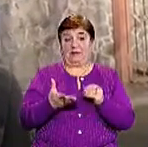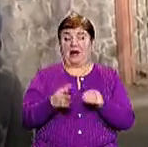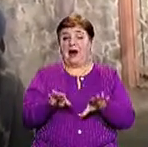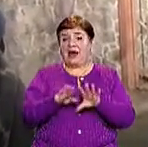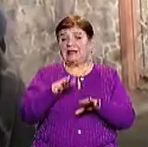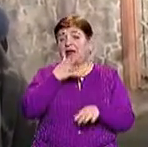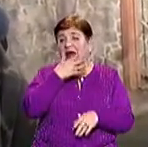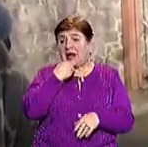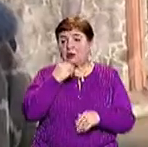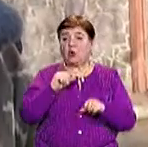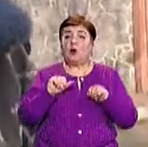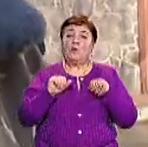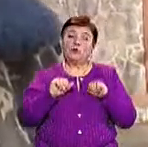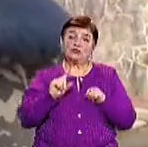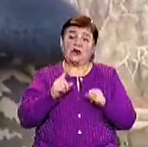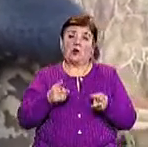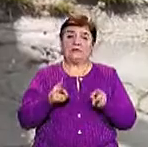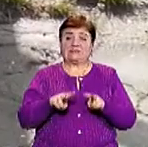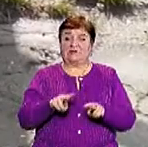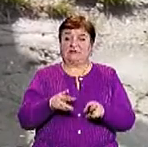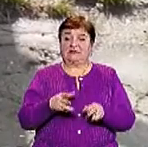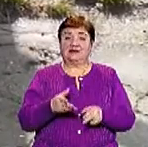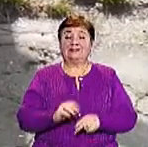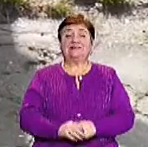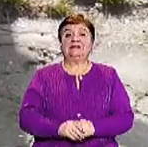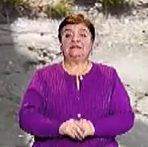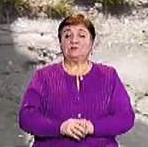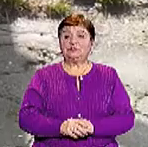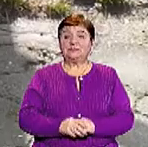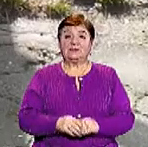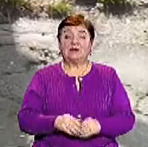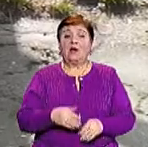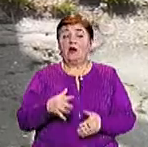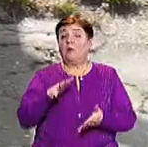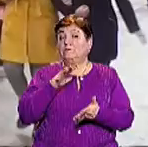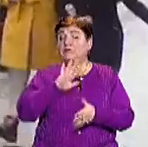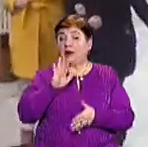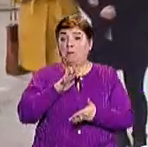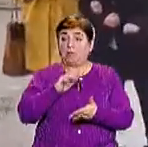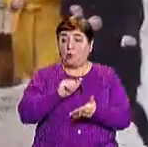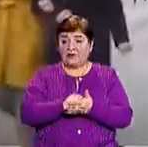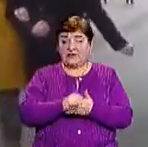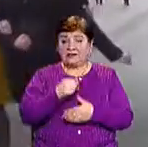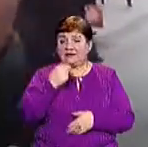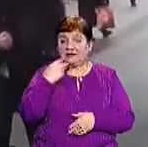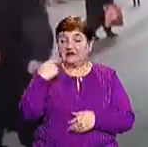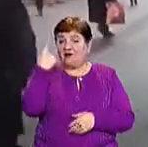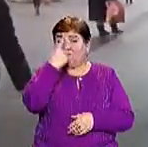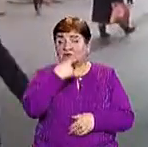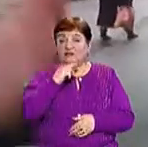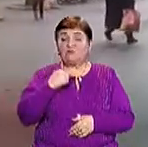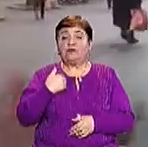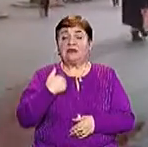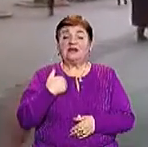файно, можна було ворстекло ставити туди, або що. Звичайно, вони портять вид, тому що не дають можливості